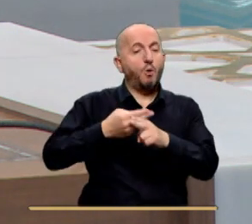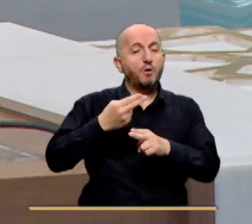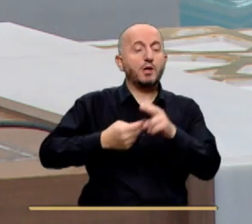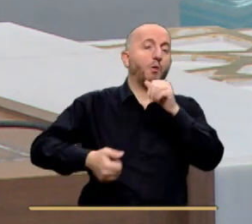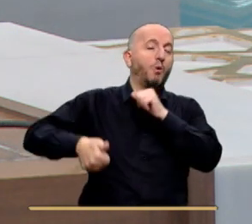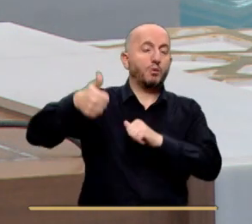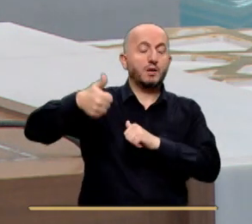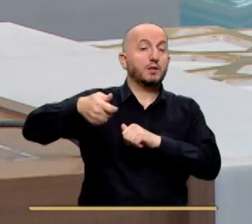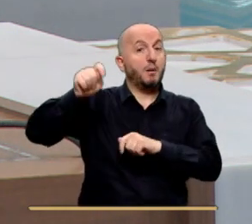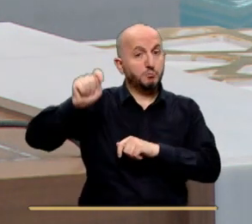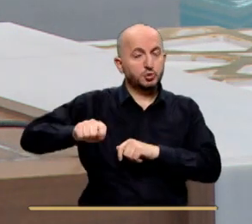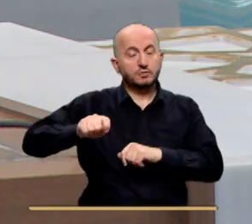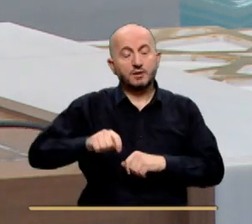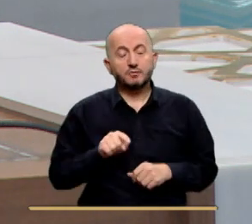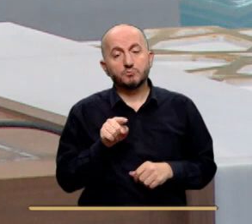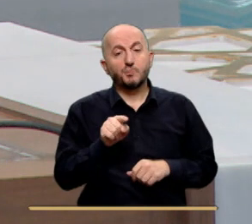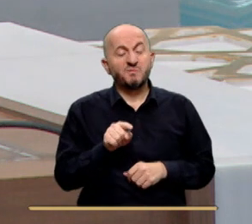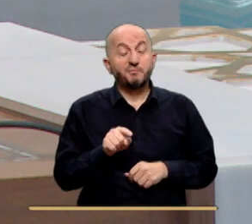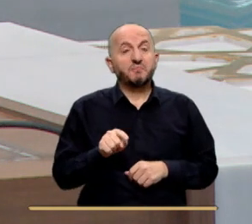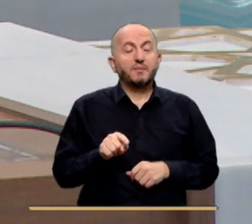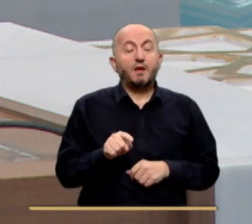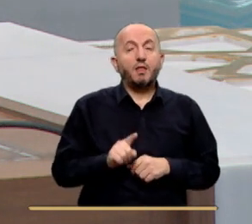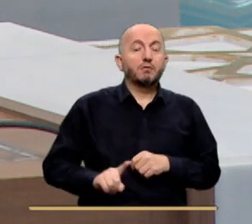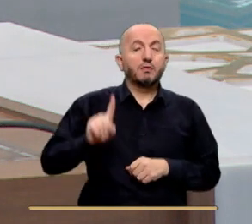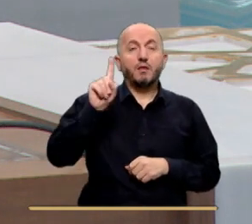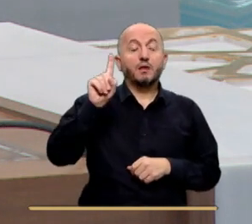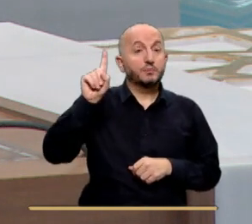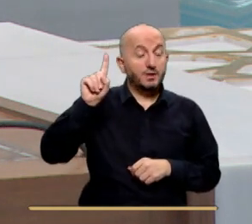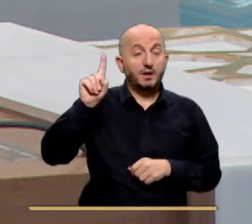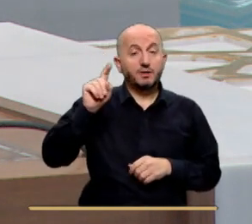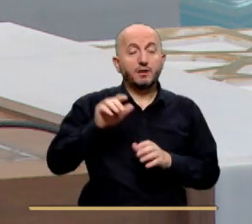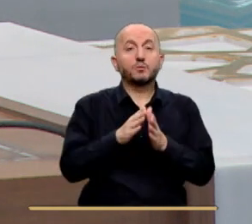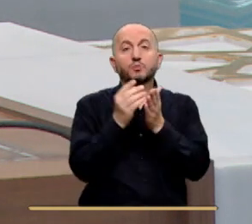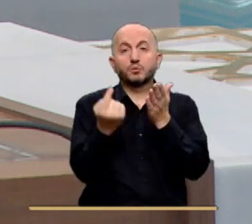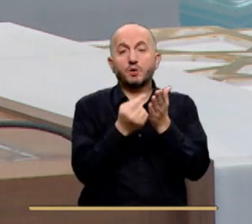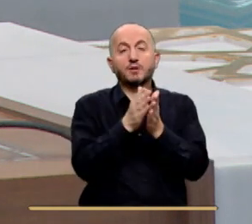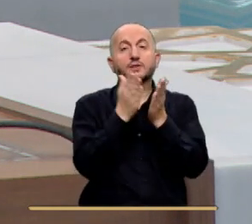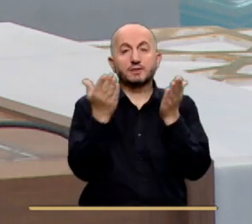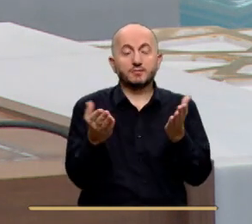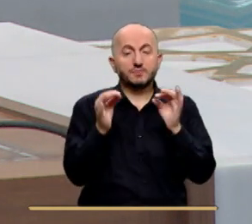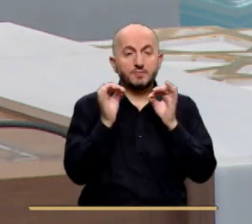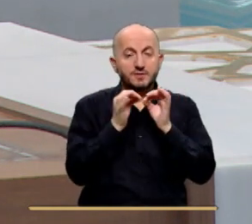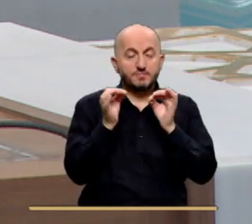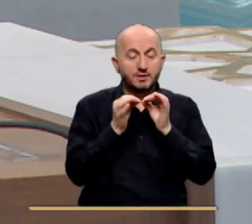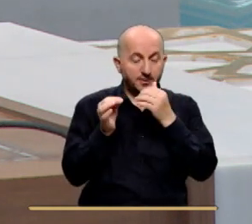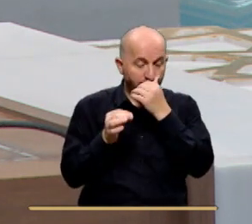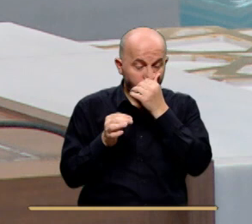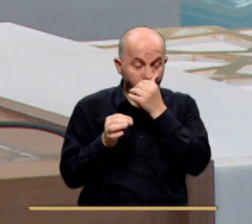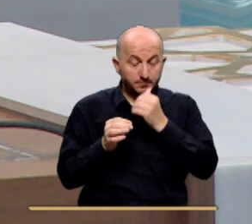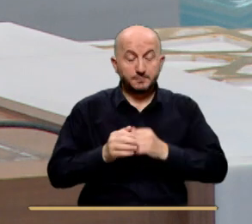önderlik yapmışlar. Bu anlamda Allahu Zülcelal yüce kitabımız Kur'an-ı Mübin'de Bismillah